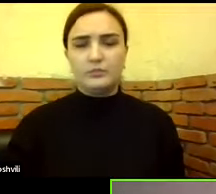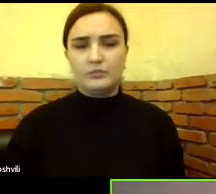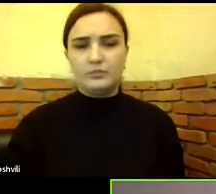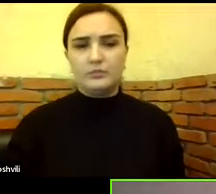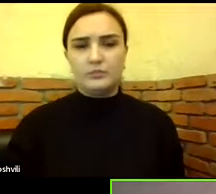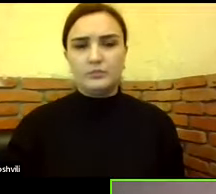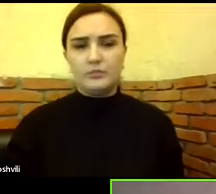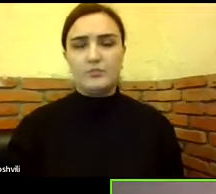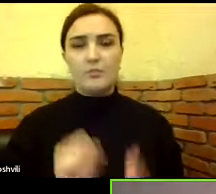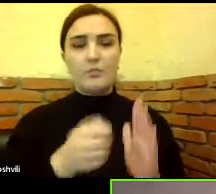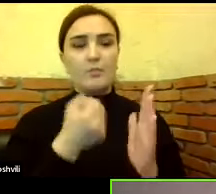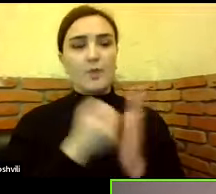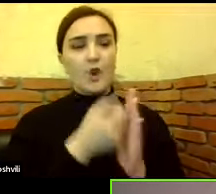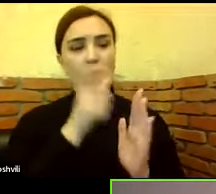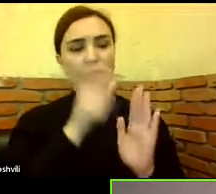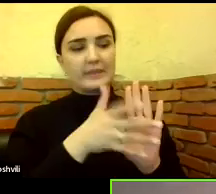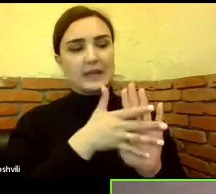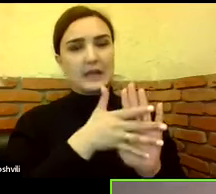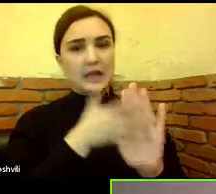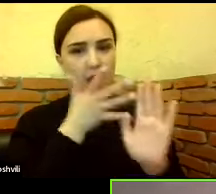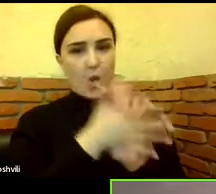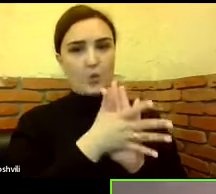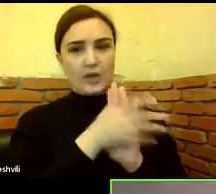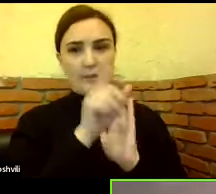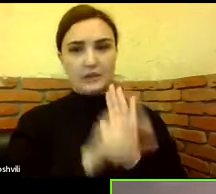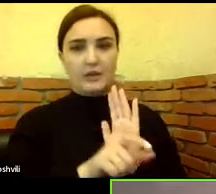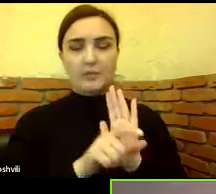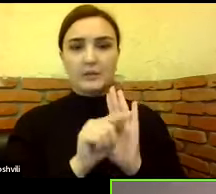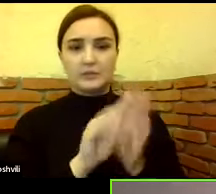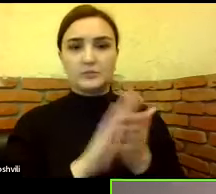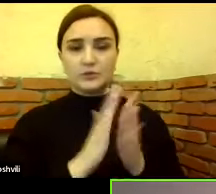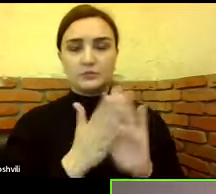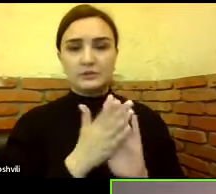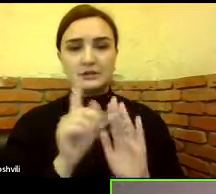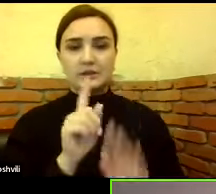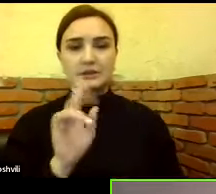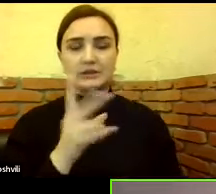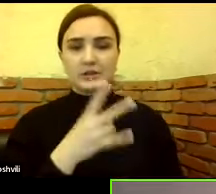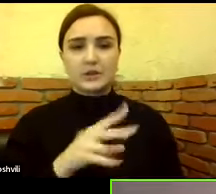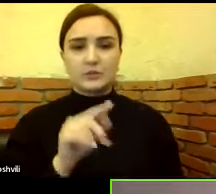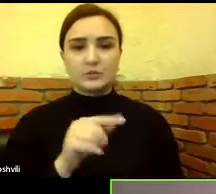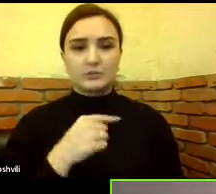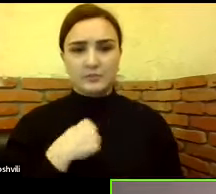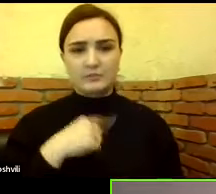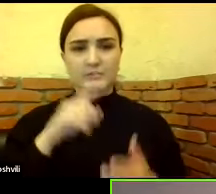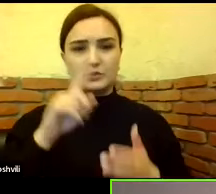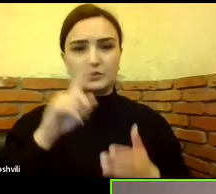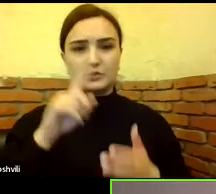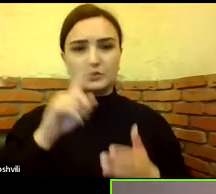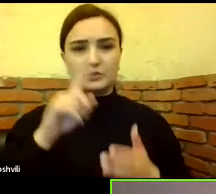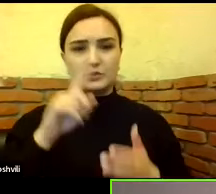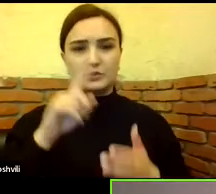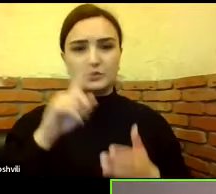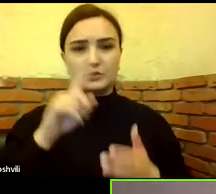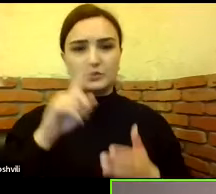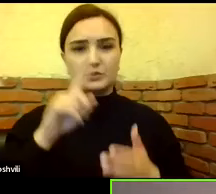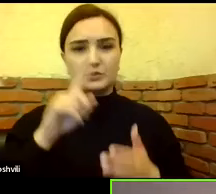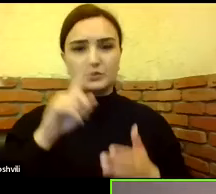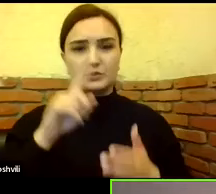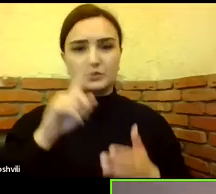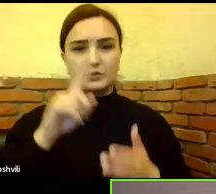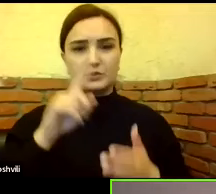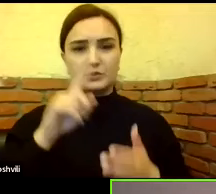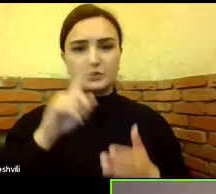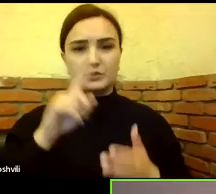ადამიანს, რომელიც მდგომარეობაში არსებობს, არ ყოფილიყარ. და რა ვიცი, რაც არ უნდა მხარში დაუდგე ან მხარი დაუჭირო, და აგზომია,